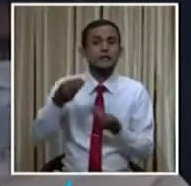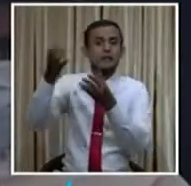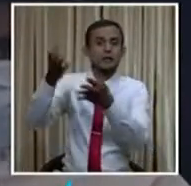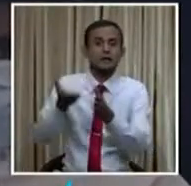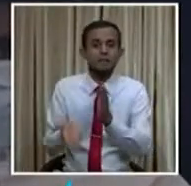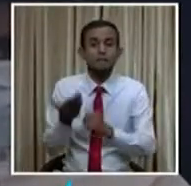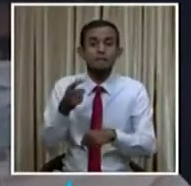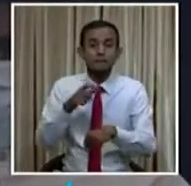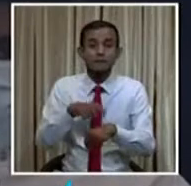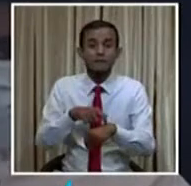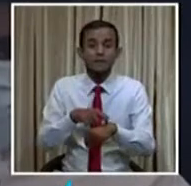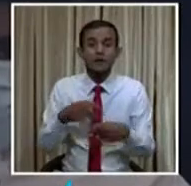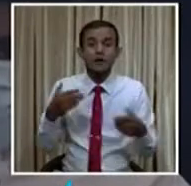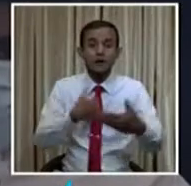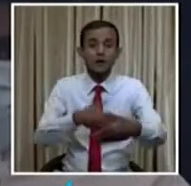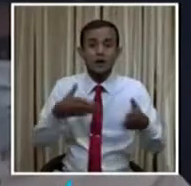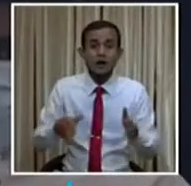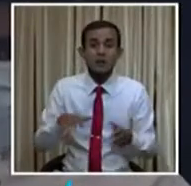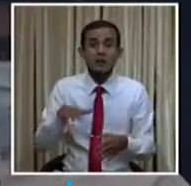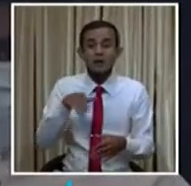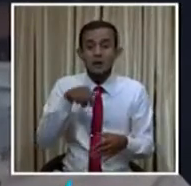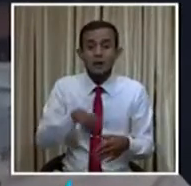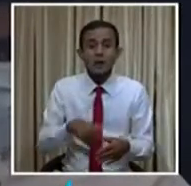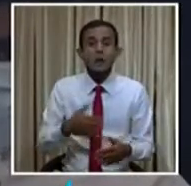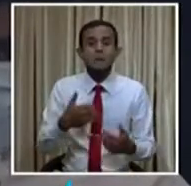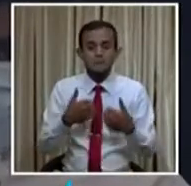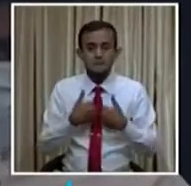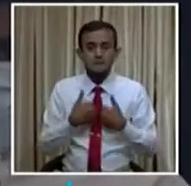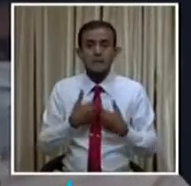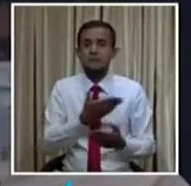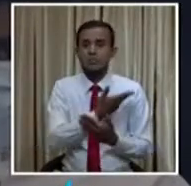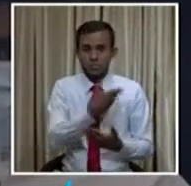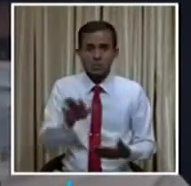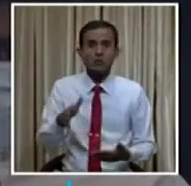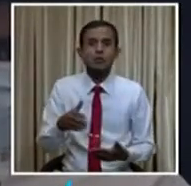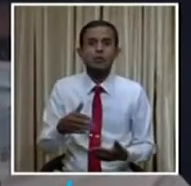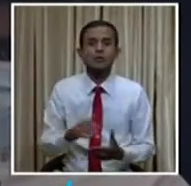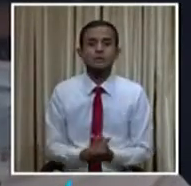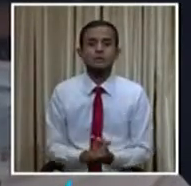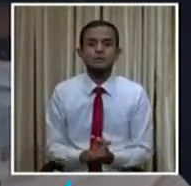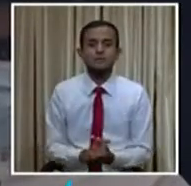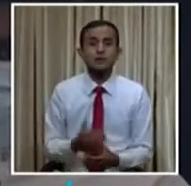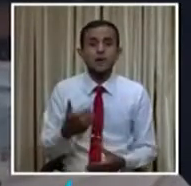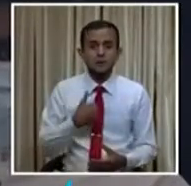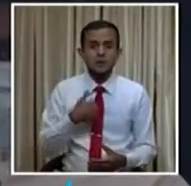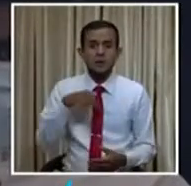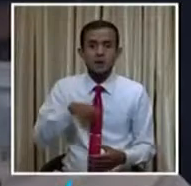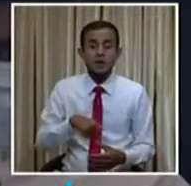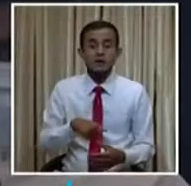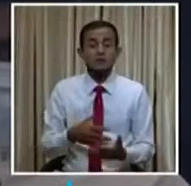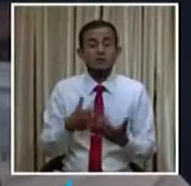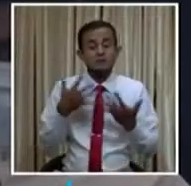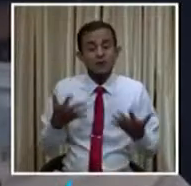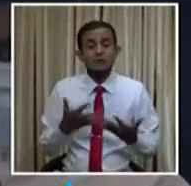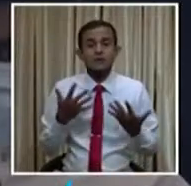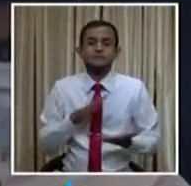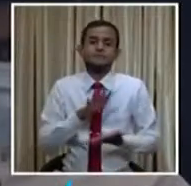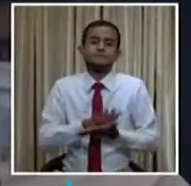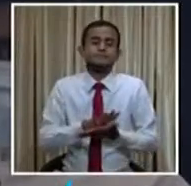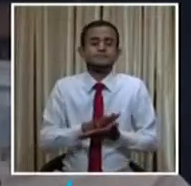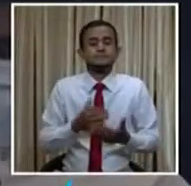යනකොට කැබිනට් මණ්ඩලයේ මාව නෙරපුවා මම අද 100,000 වාරයක් සතුටු